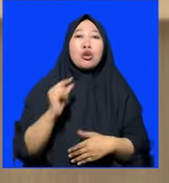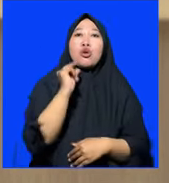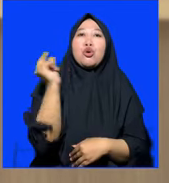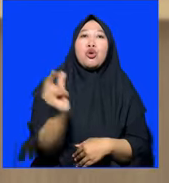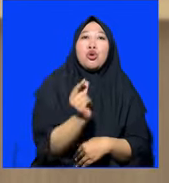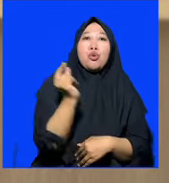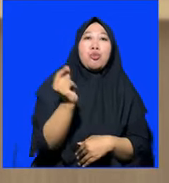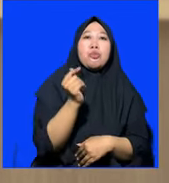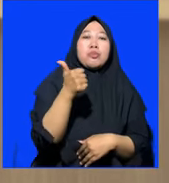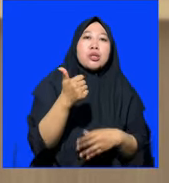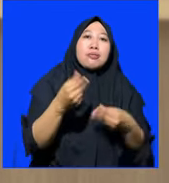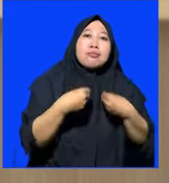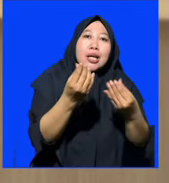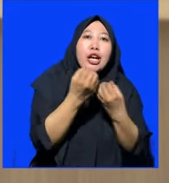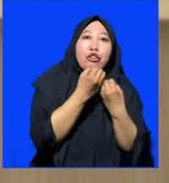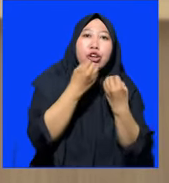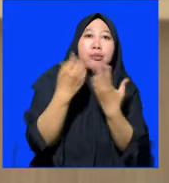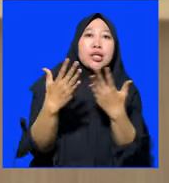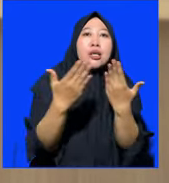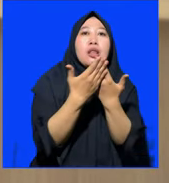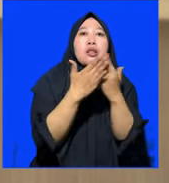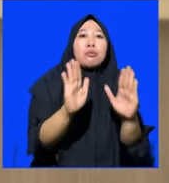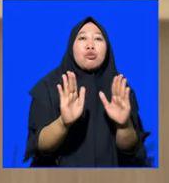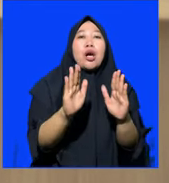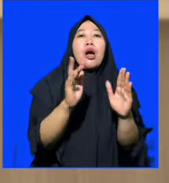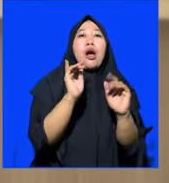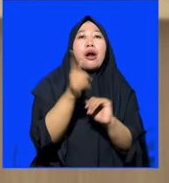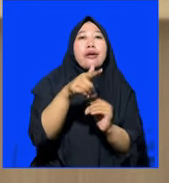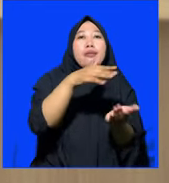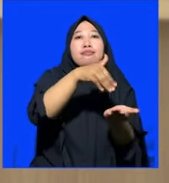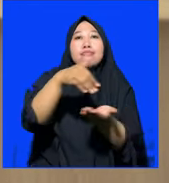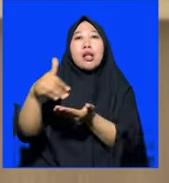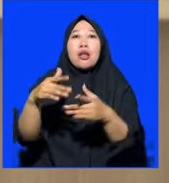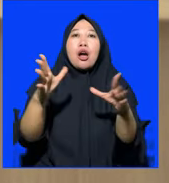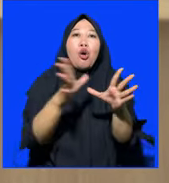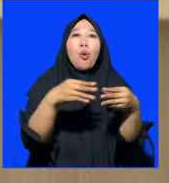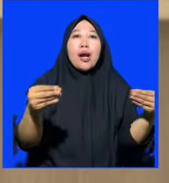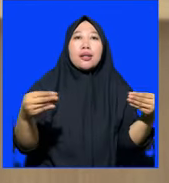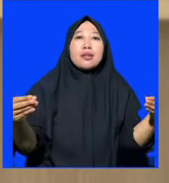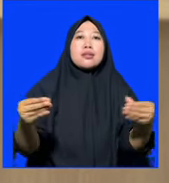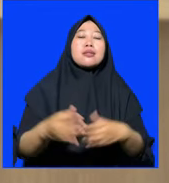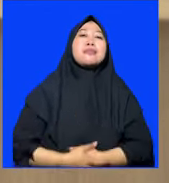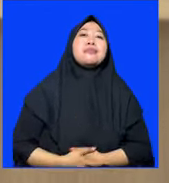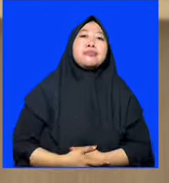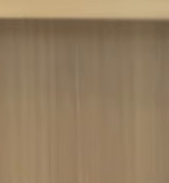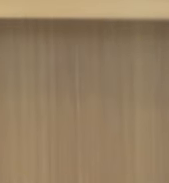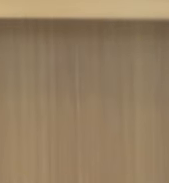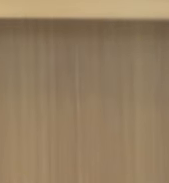informatif, terbuka, dan menyediakan data statistik berkualitas.